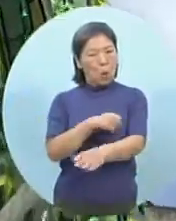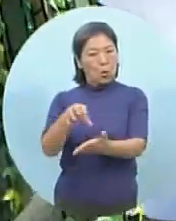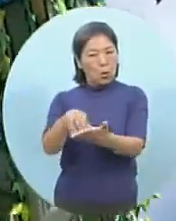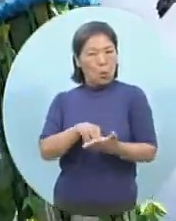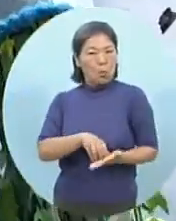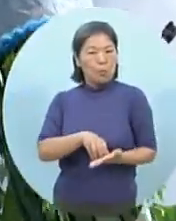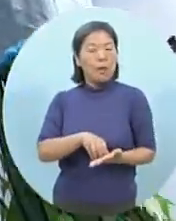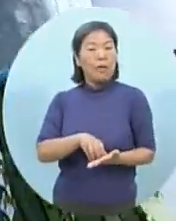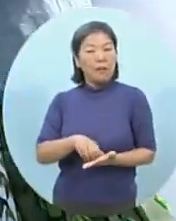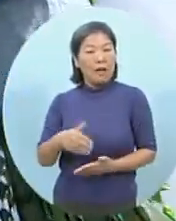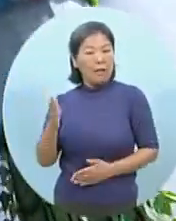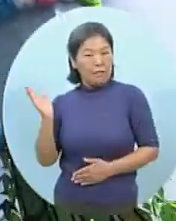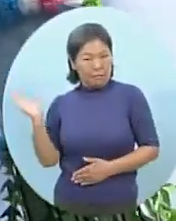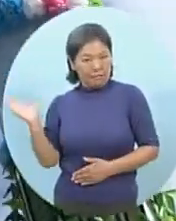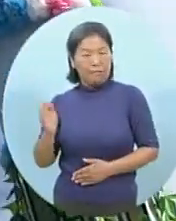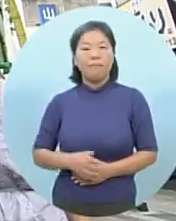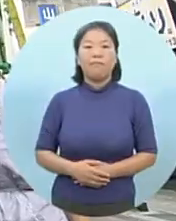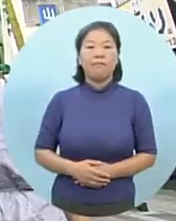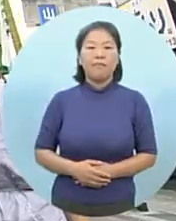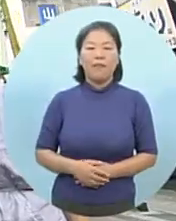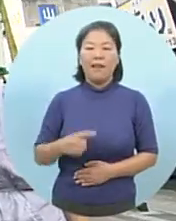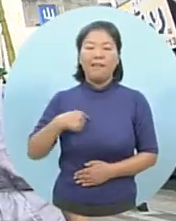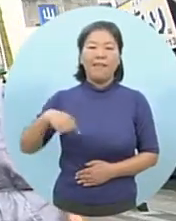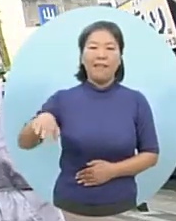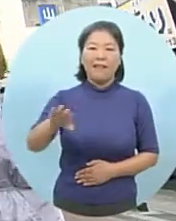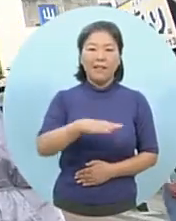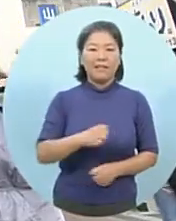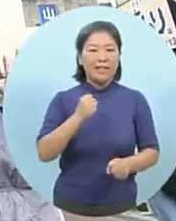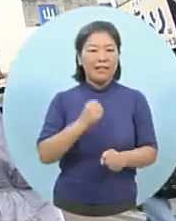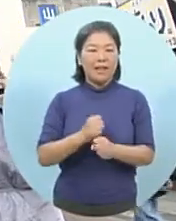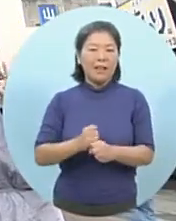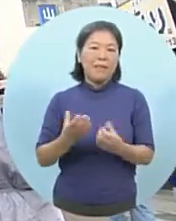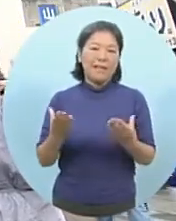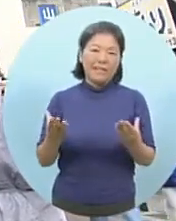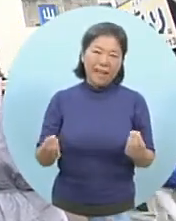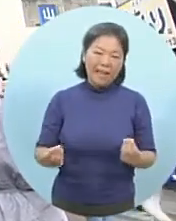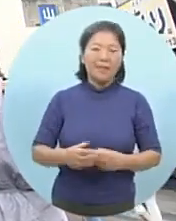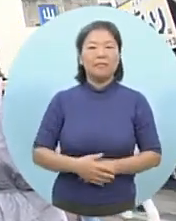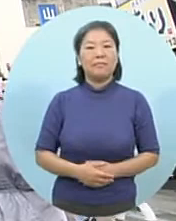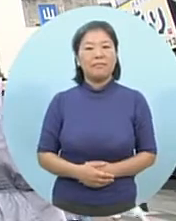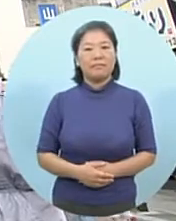いた笹飾り。 私たちが作りました。 や